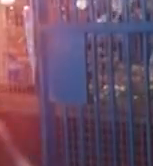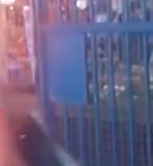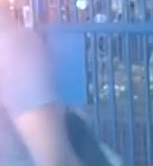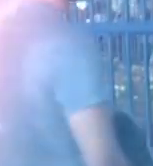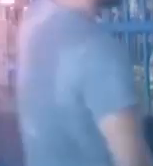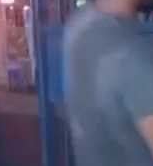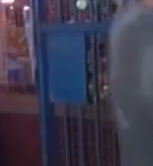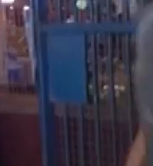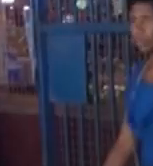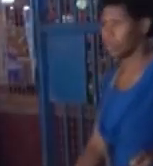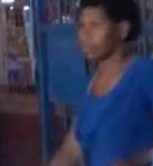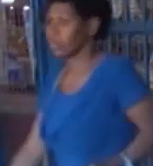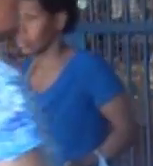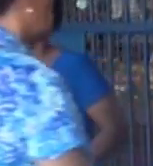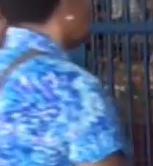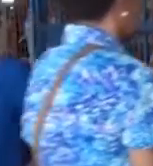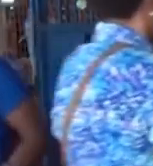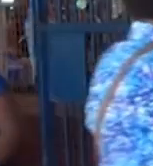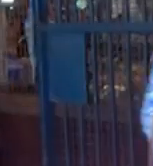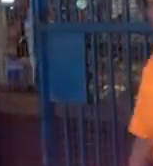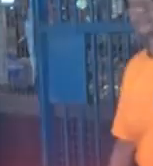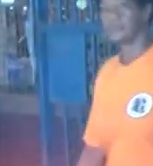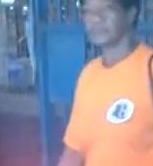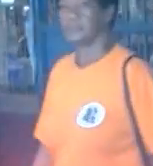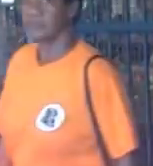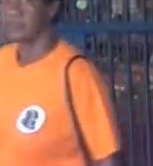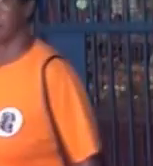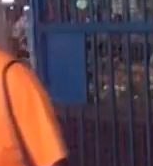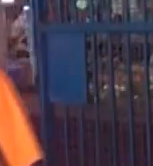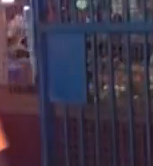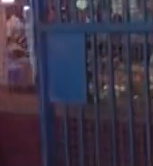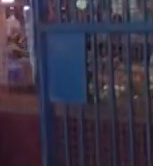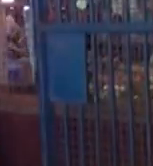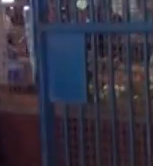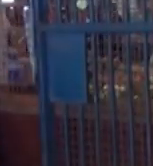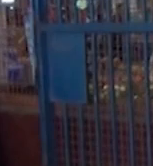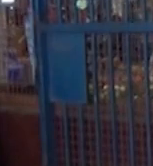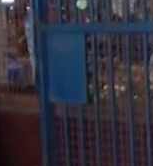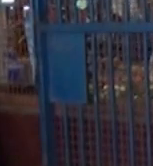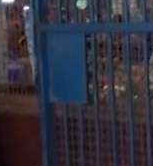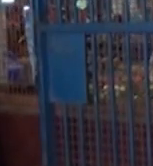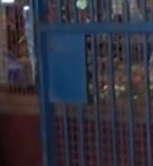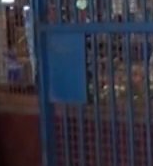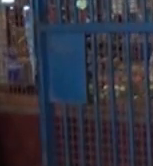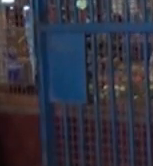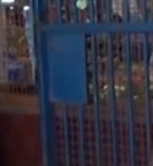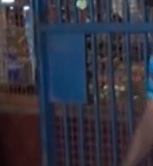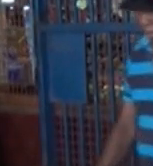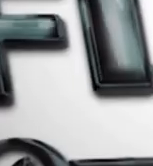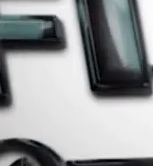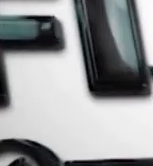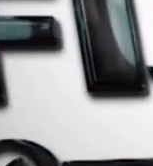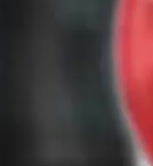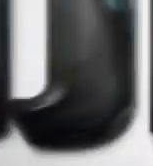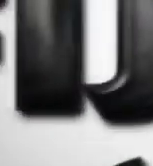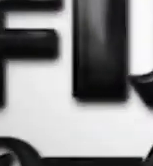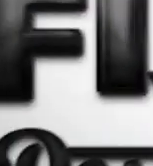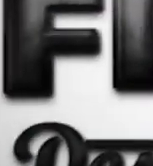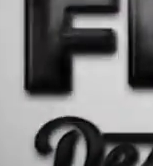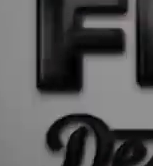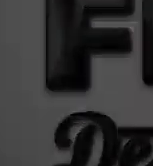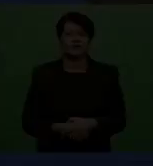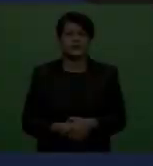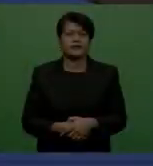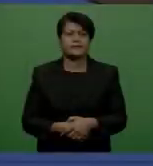कुमार स्वामी नायक है गोंगो लिबू लटोका रेडियो फीजी 2 में पुराना गाना लगे हमें बहुत अच्छा लगे रेडियो फीजी